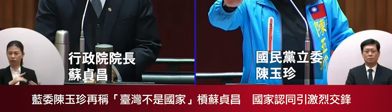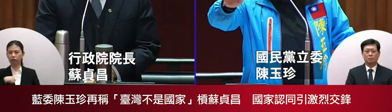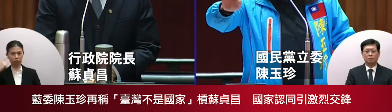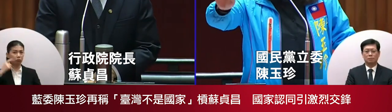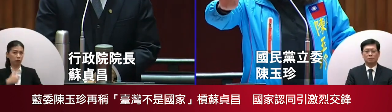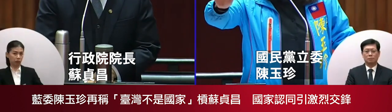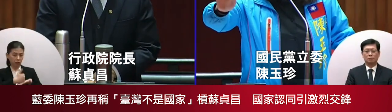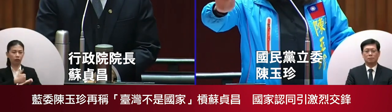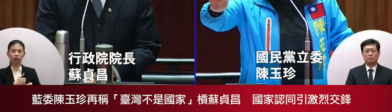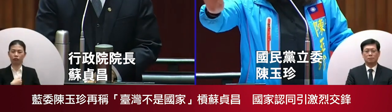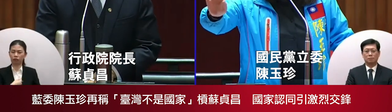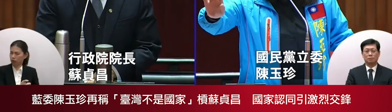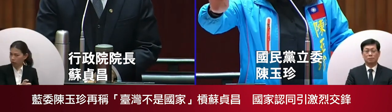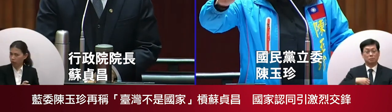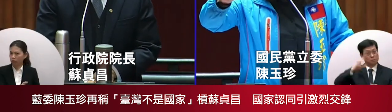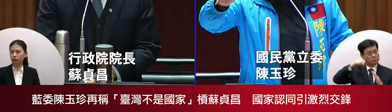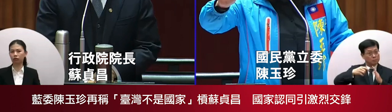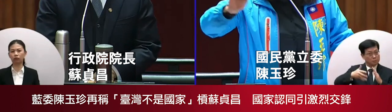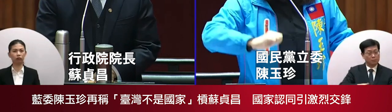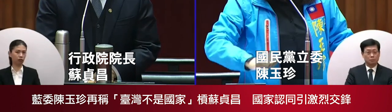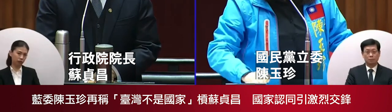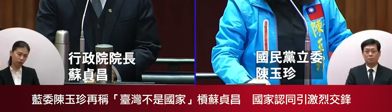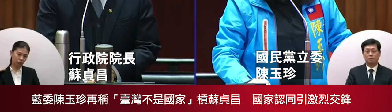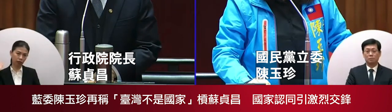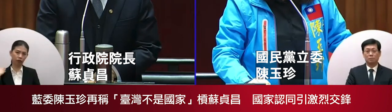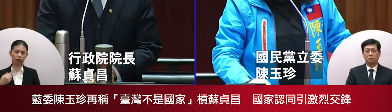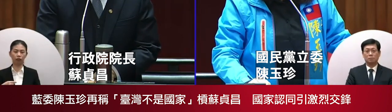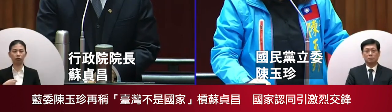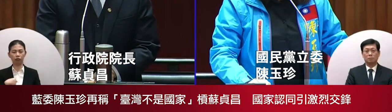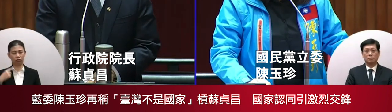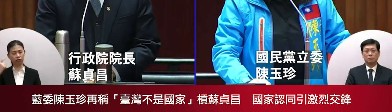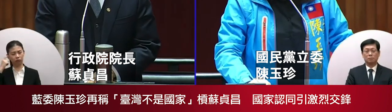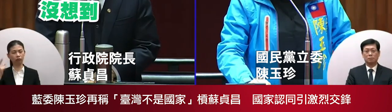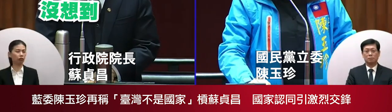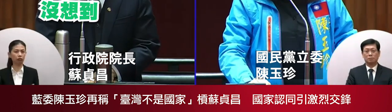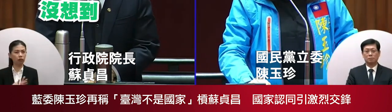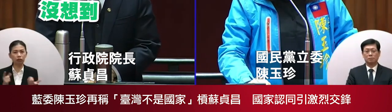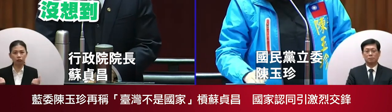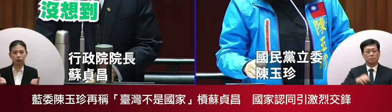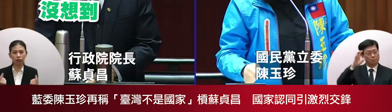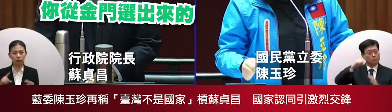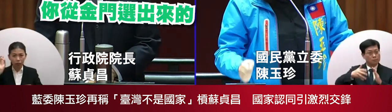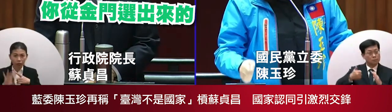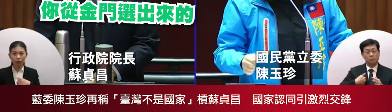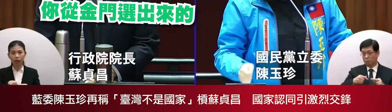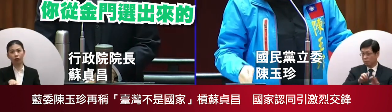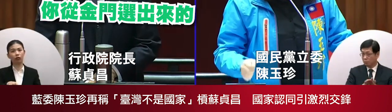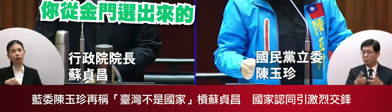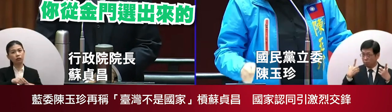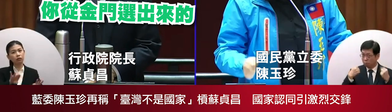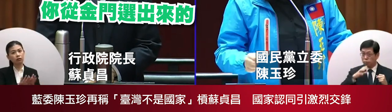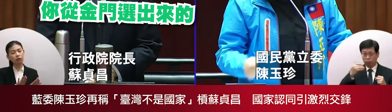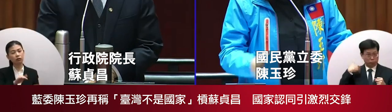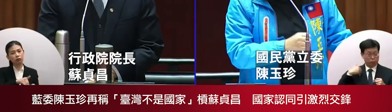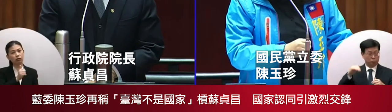佩，也很感谢 苏院长。 所以过去我都一直这样的态度，没想到 我们基本是反共